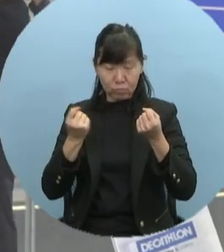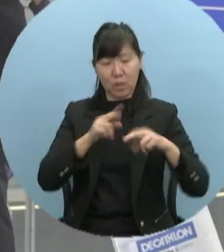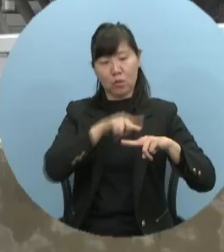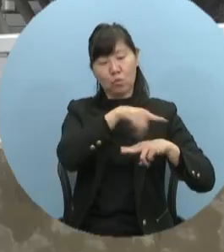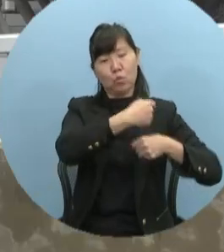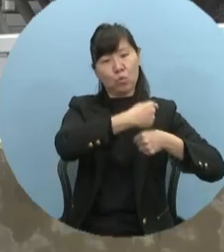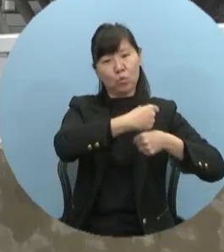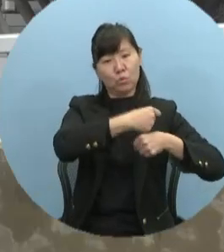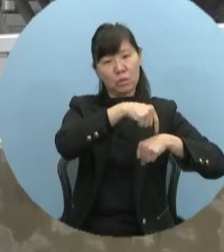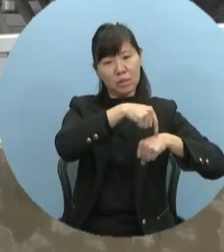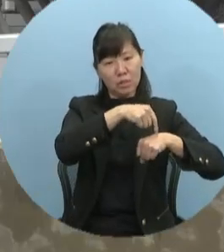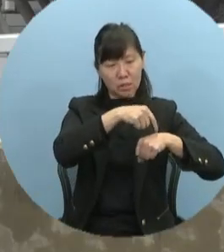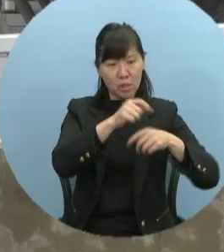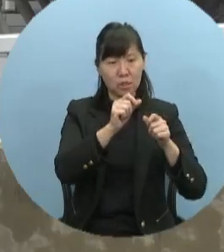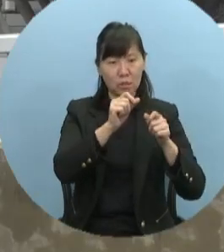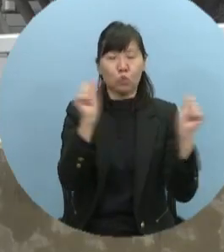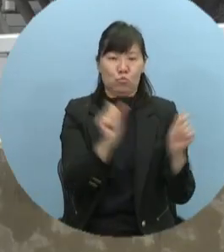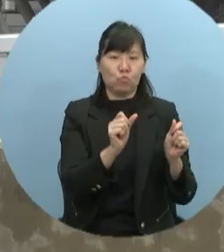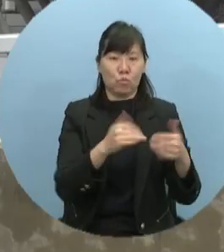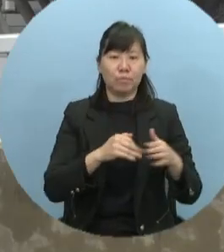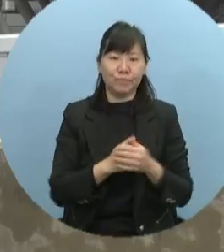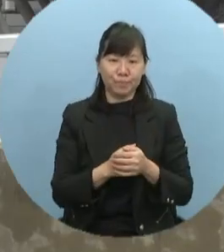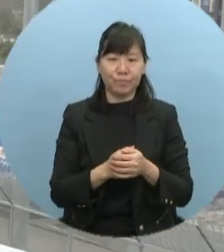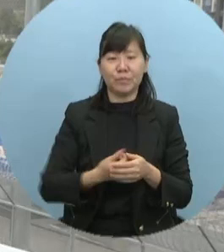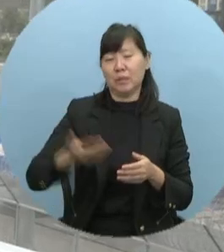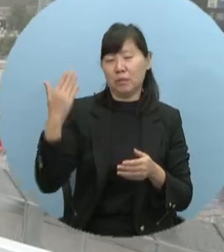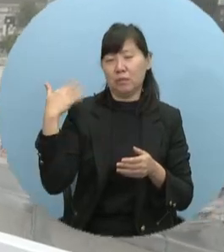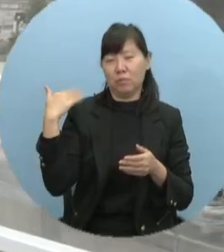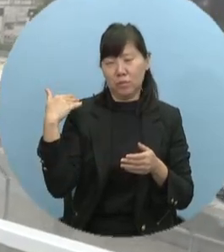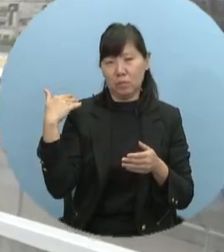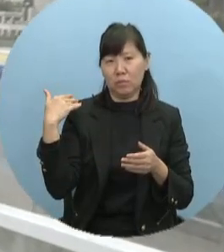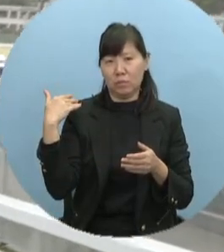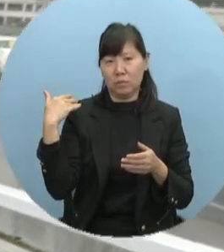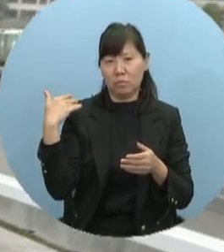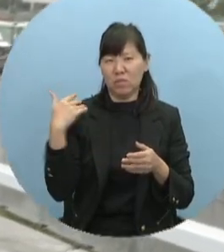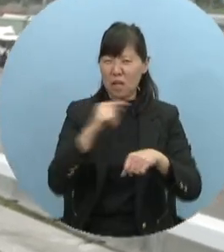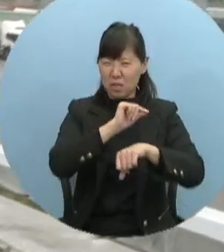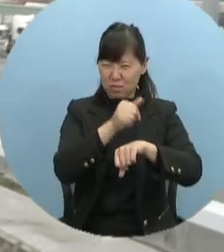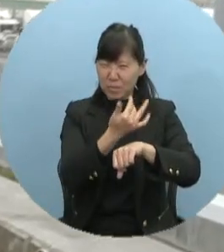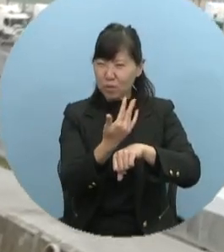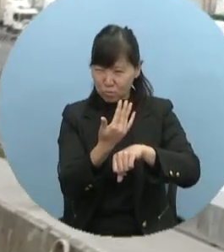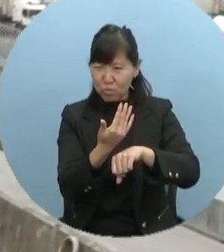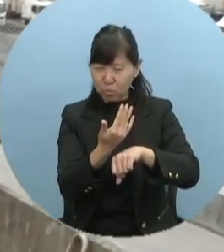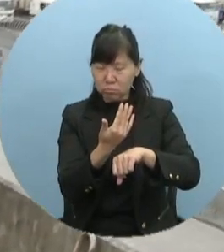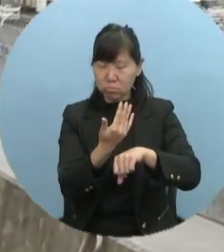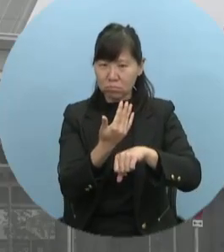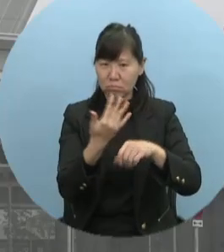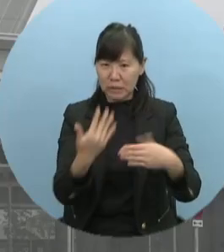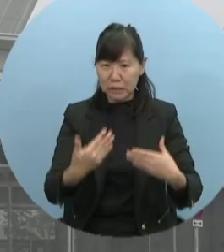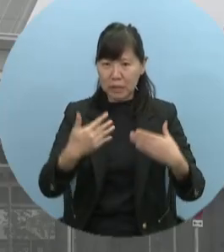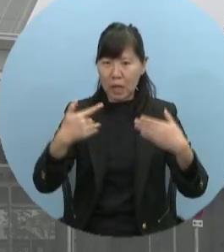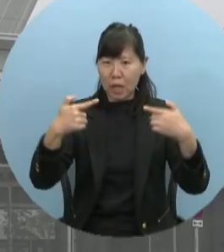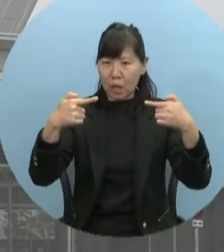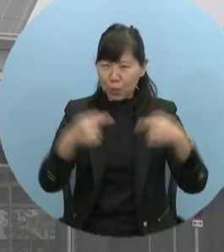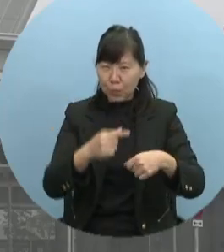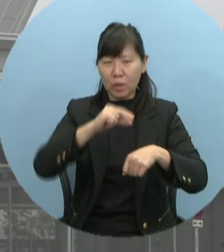嘅作業時間咧就大大縮短啦。由以往咧平均十幾個鐘咧，就已經變到